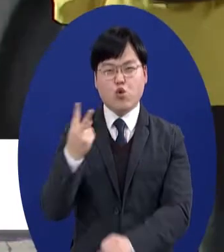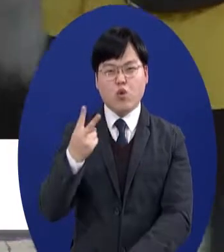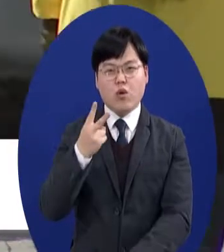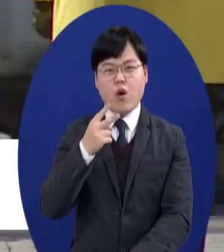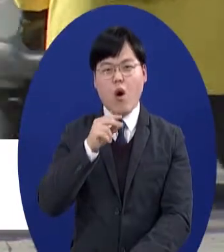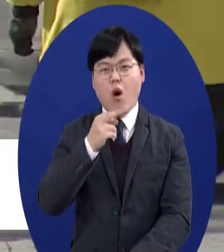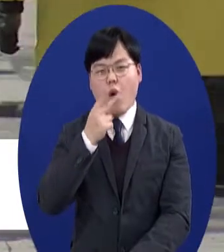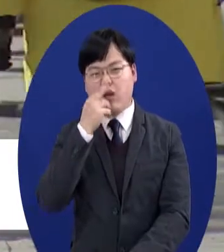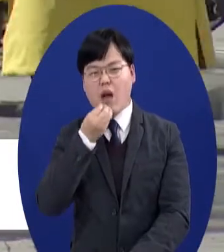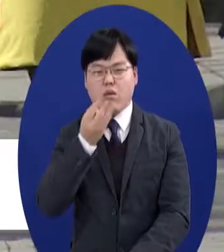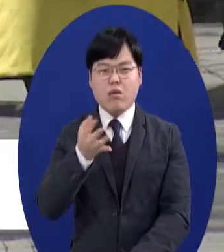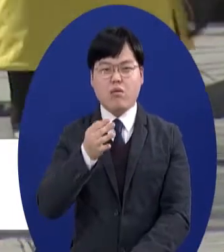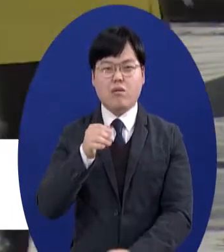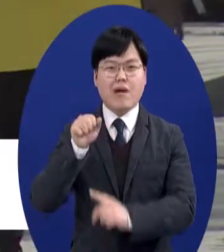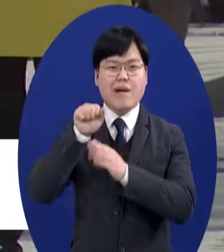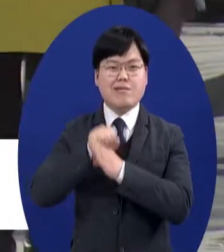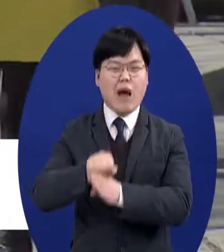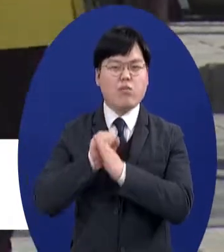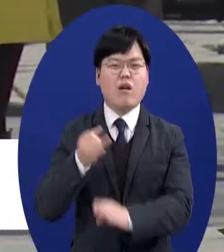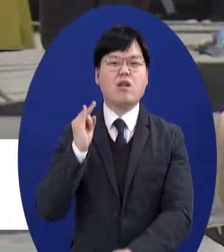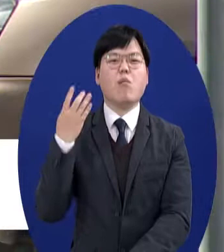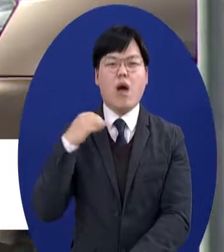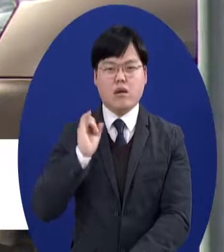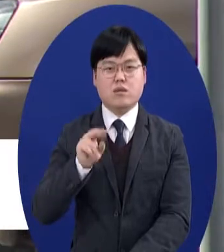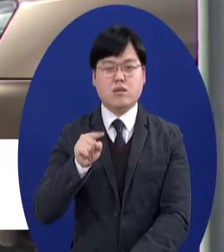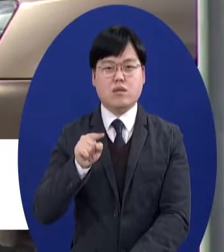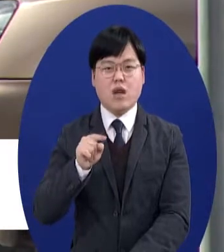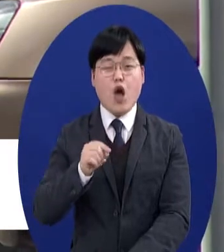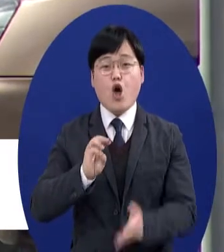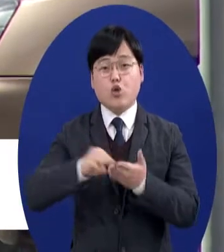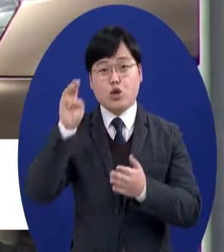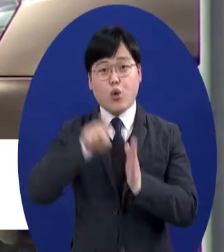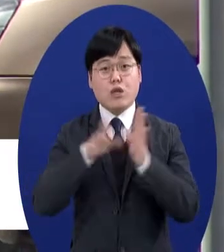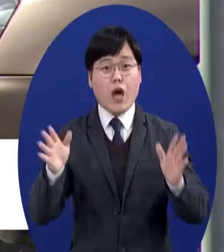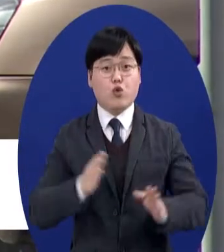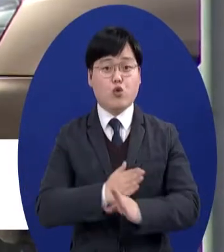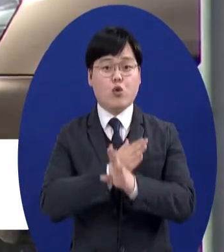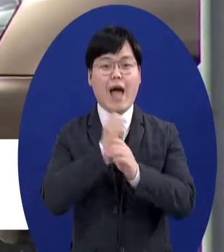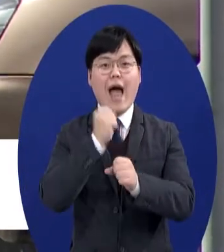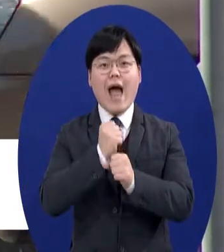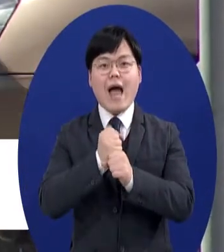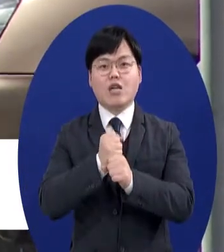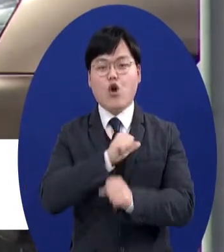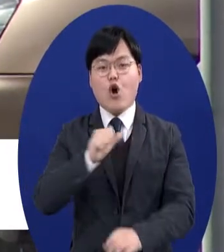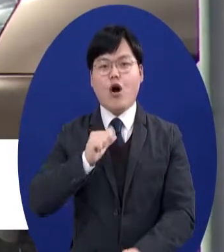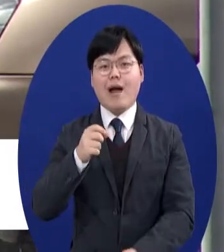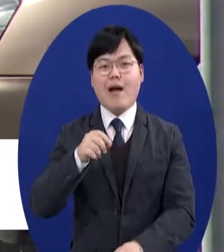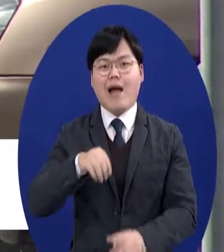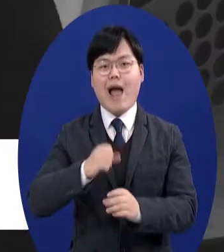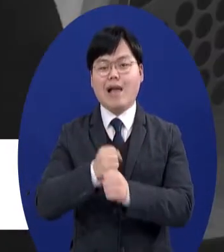талын дарамт чахалтыг удирдлагууд нь үзүүлсэн байна. Эцэст нь туршилтын хугацаа дуусмагц ажилтнаар өөрөөр нь халагдах өргөдлийг нь